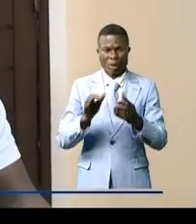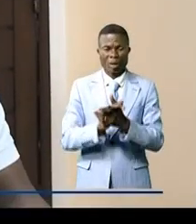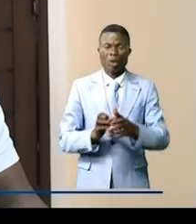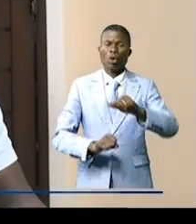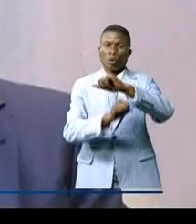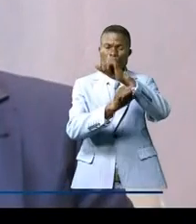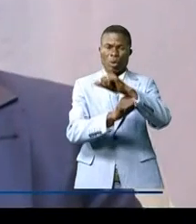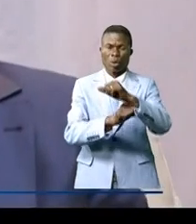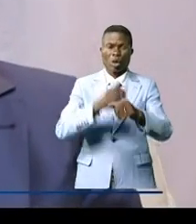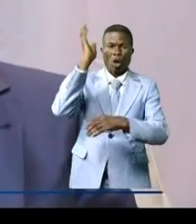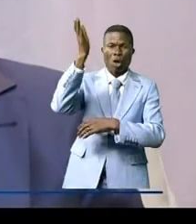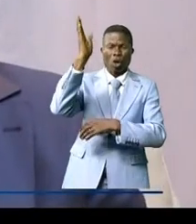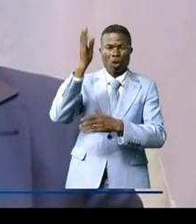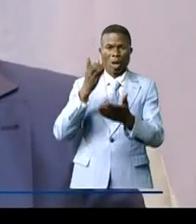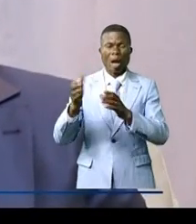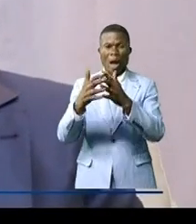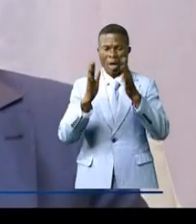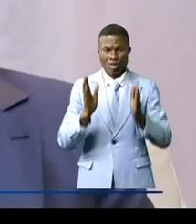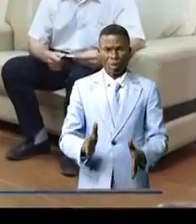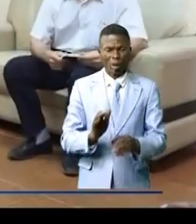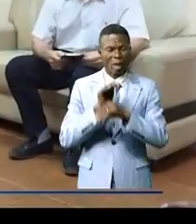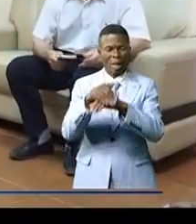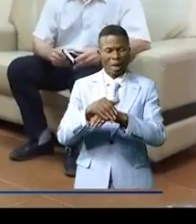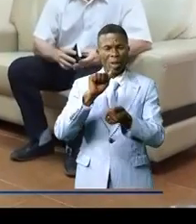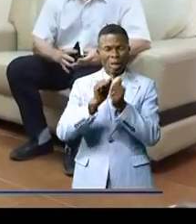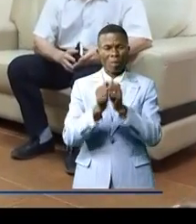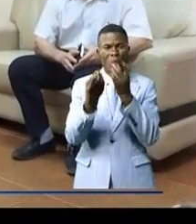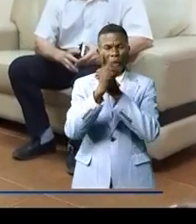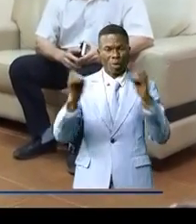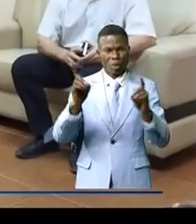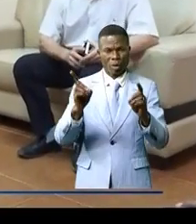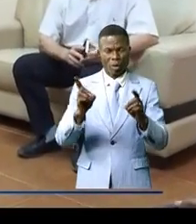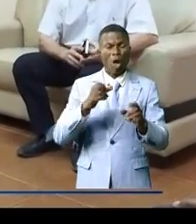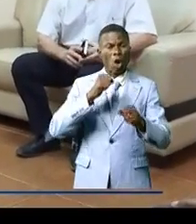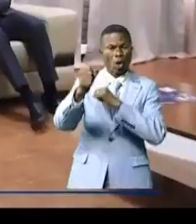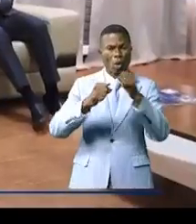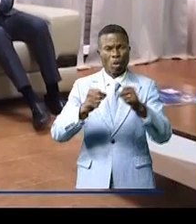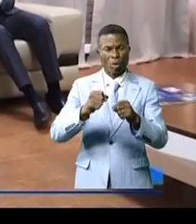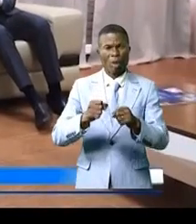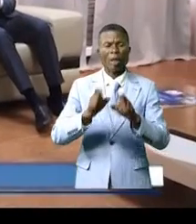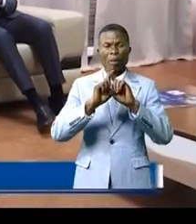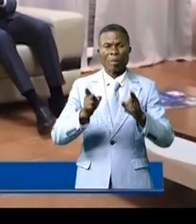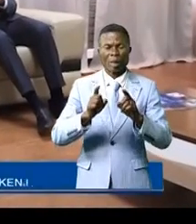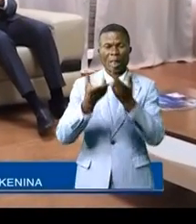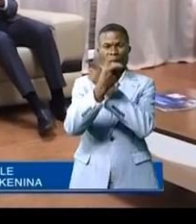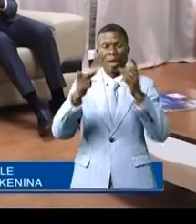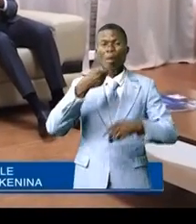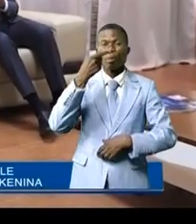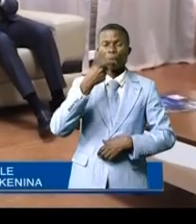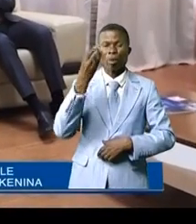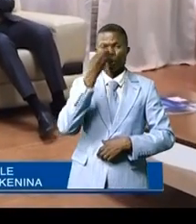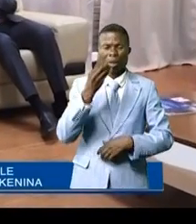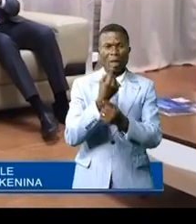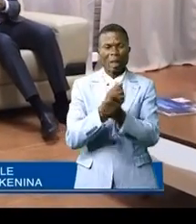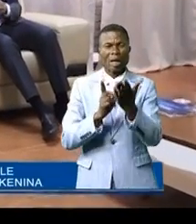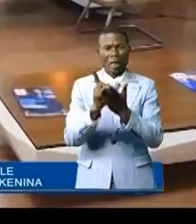soutien du Congrès américain, est engagée sur tous les fronts où la démocratie constitue un combat garantissant la liberté d'expression ainsi que le respect